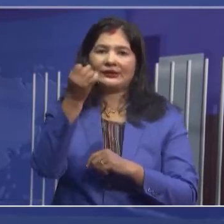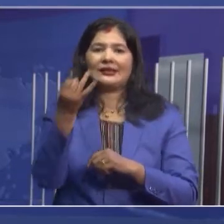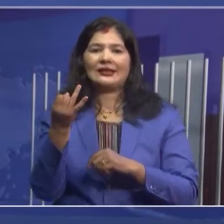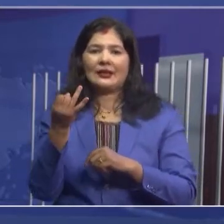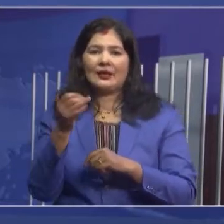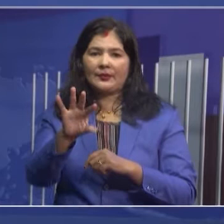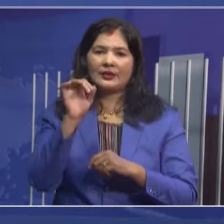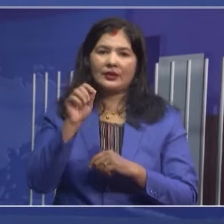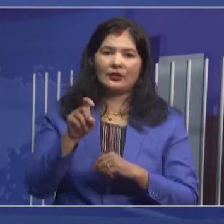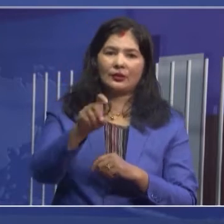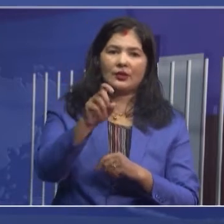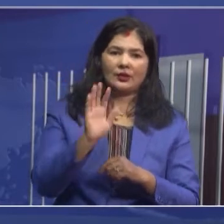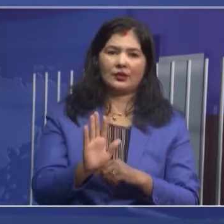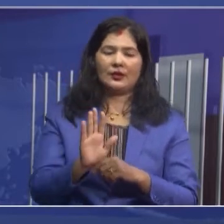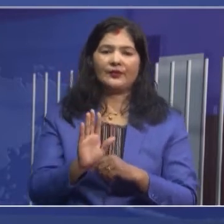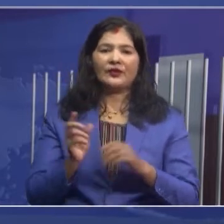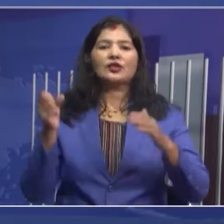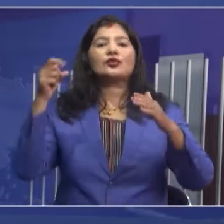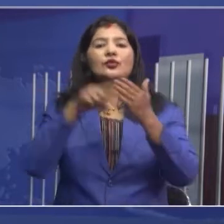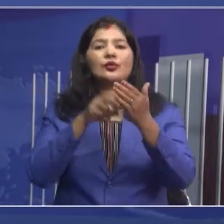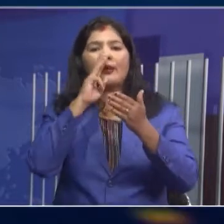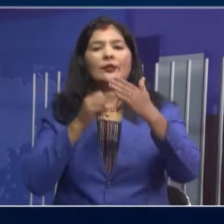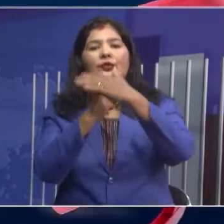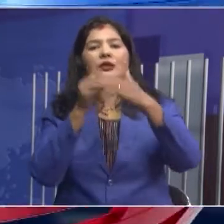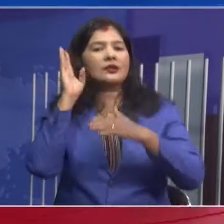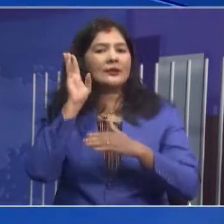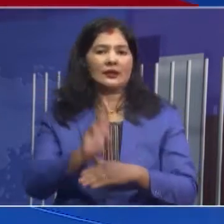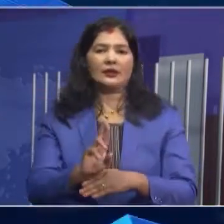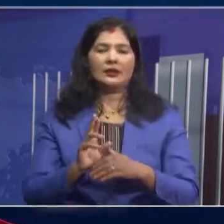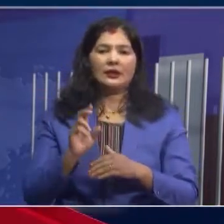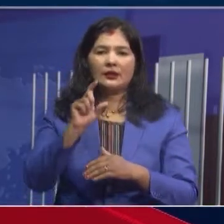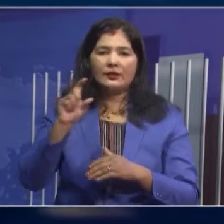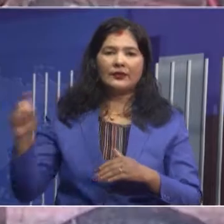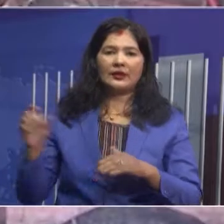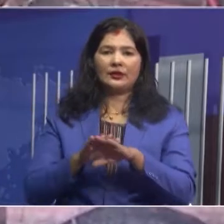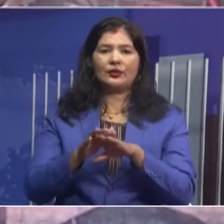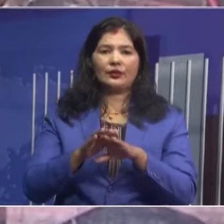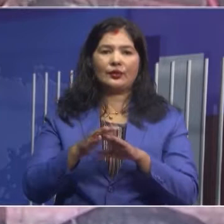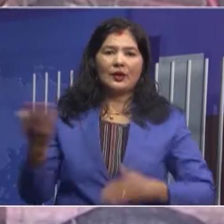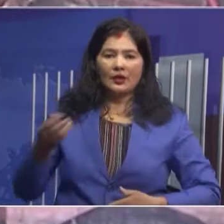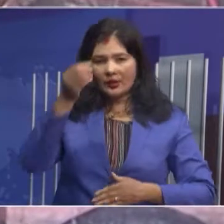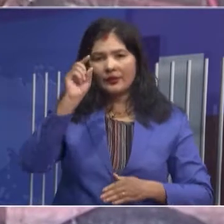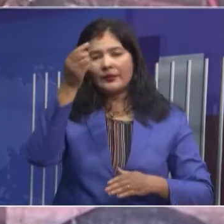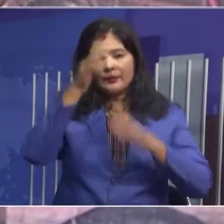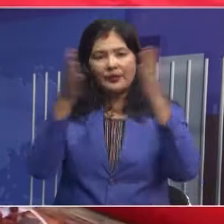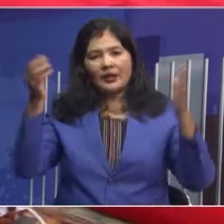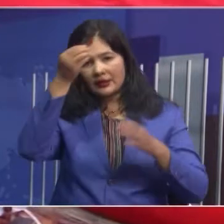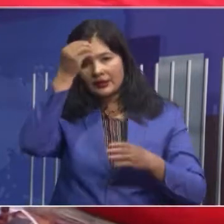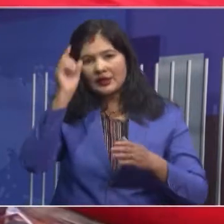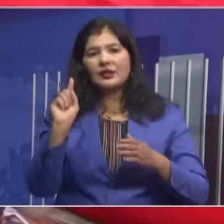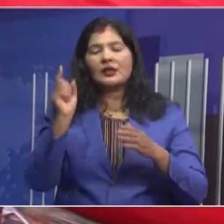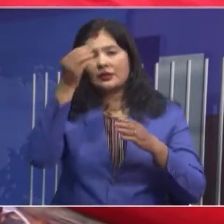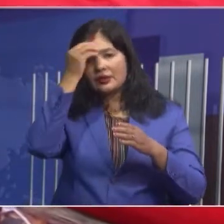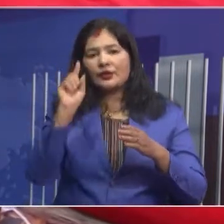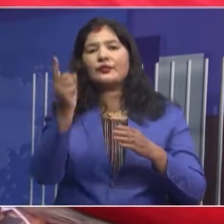प्रसङ्गहरू रहेका छन्। तर सुरुमा प्रमुख समाचार। नेपालीहरूको महान चाड बडादशी आजबाट सुरु। दशैंको पहिलो दिन